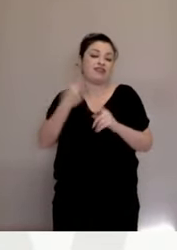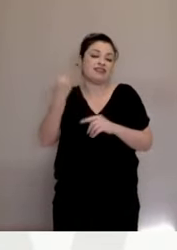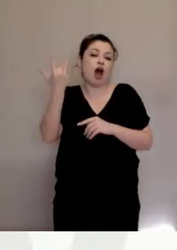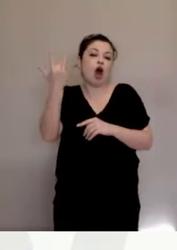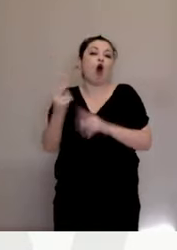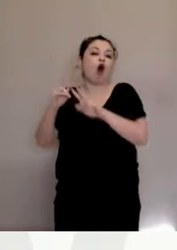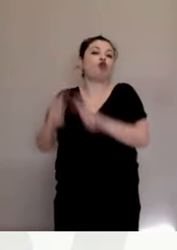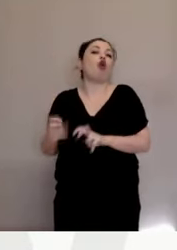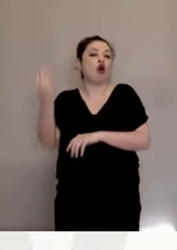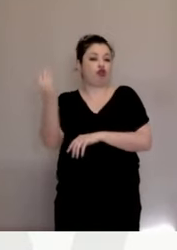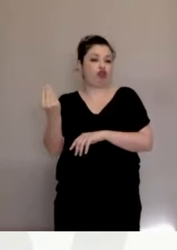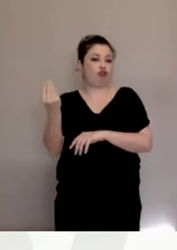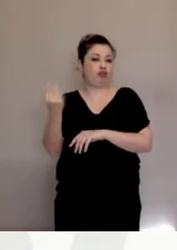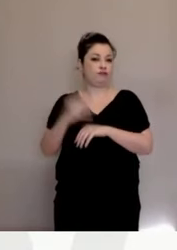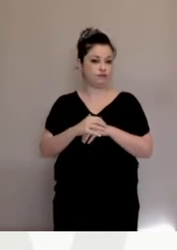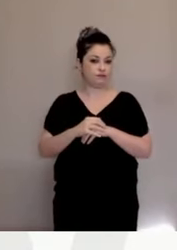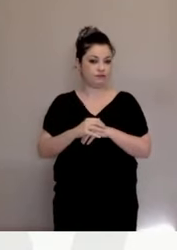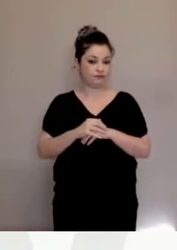Precisamente